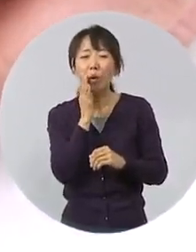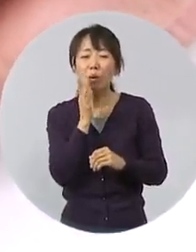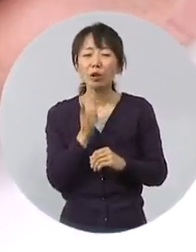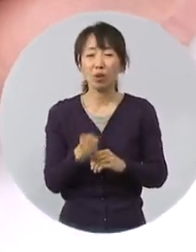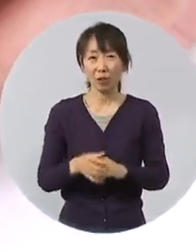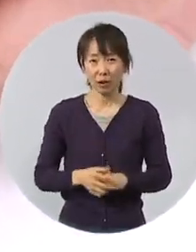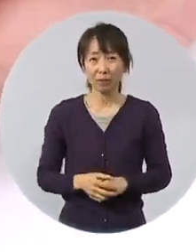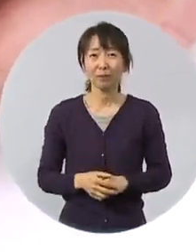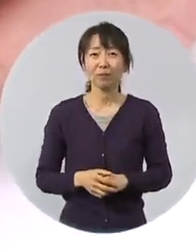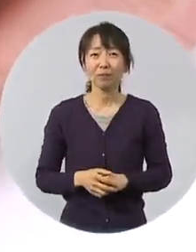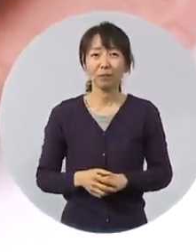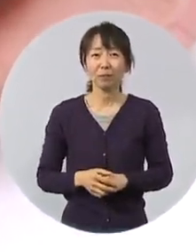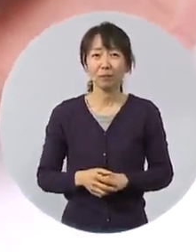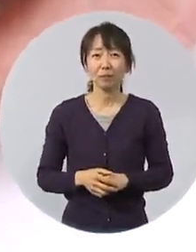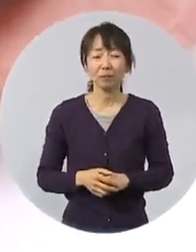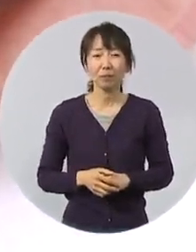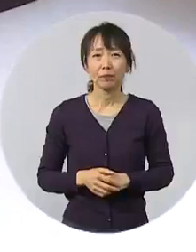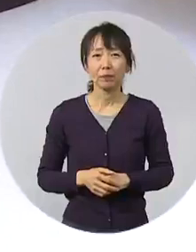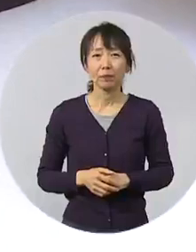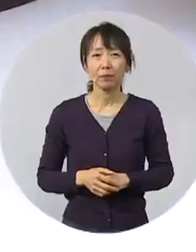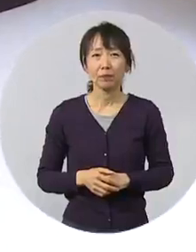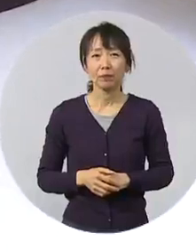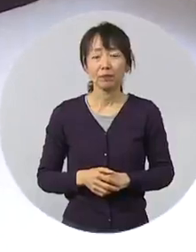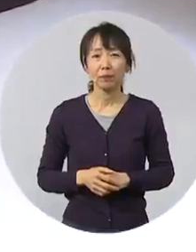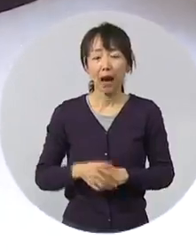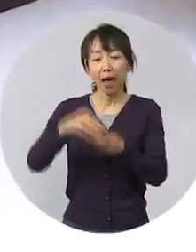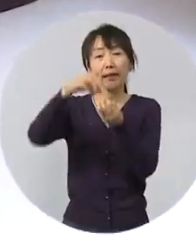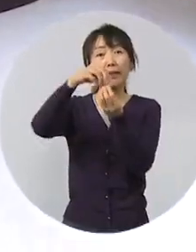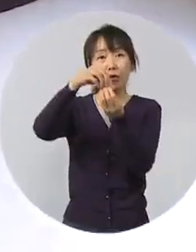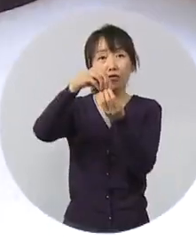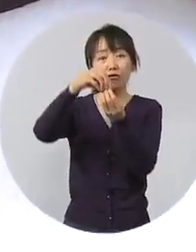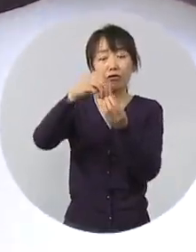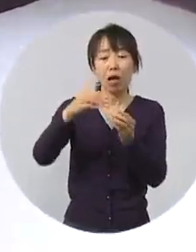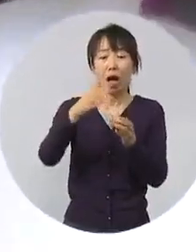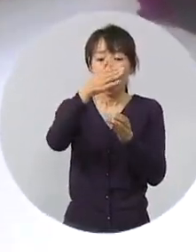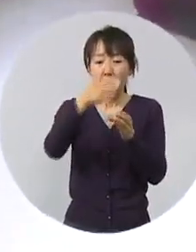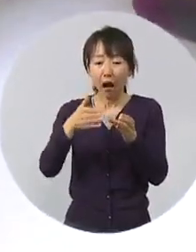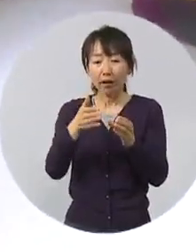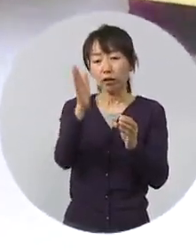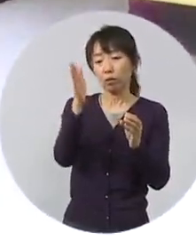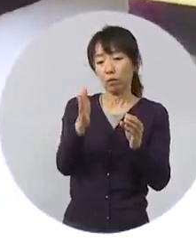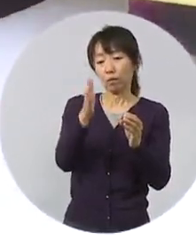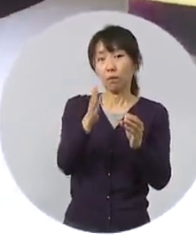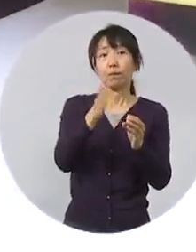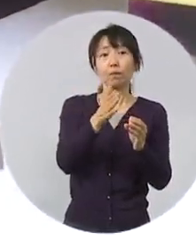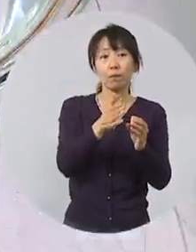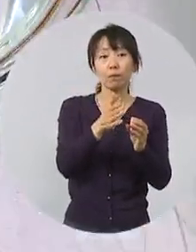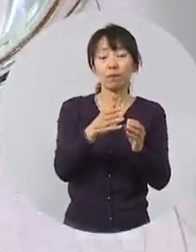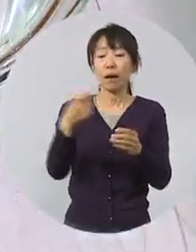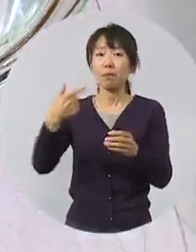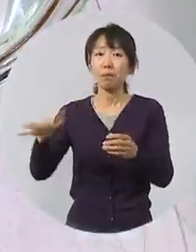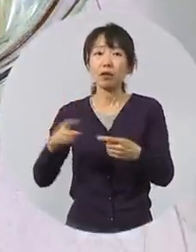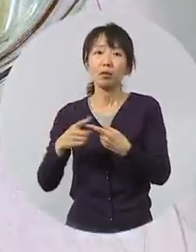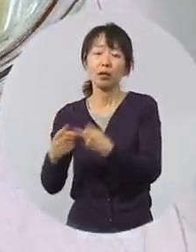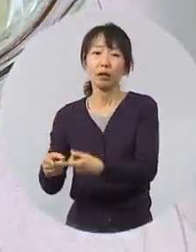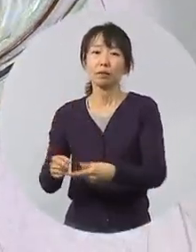美味しそうです ね。 ナスは半月切りにして水にさらしておきます